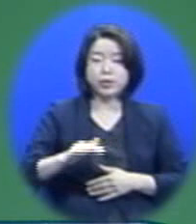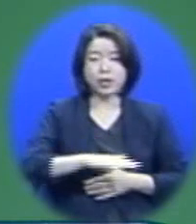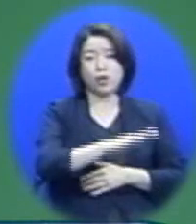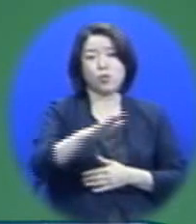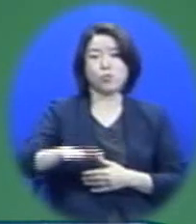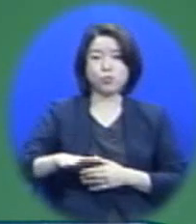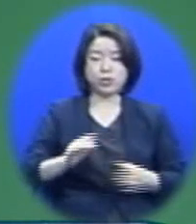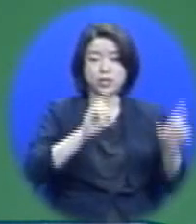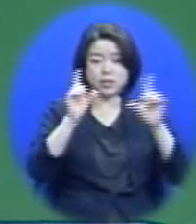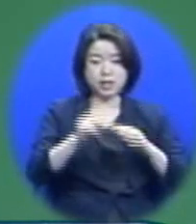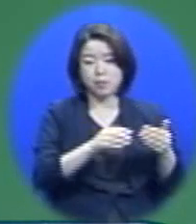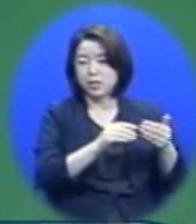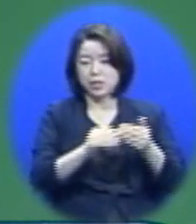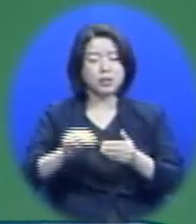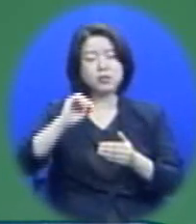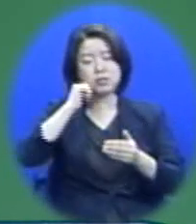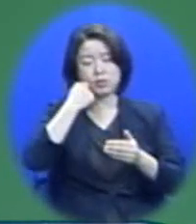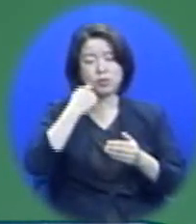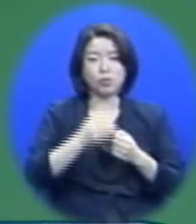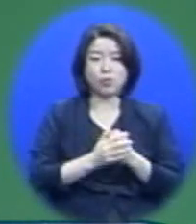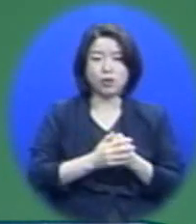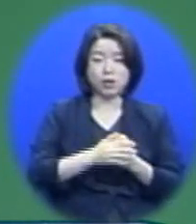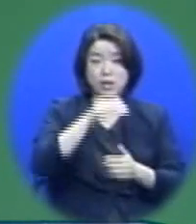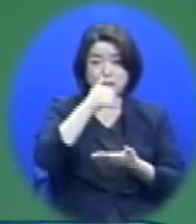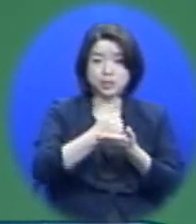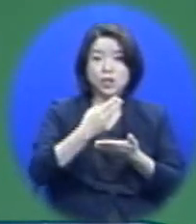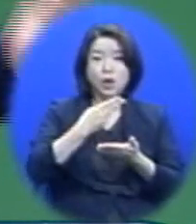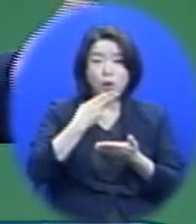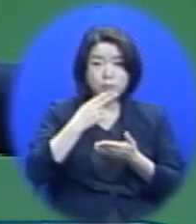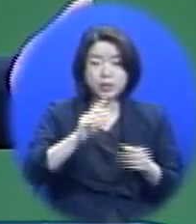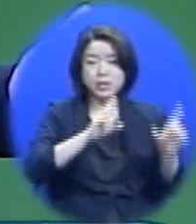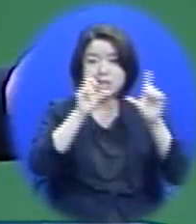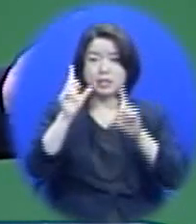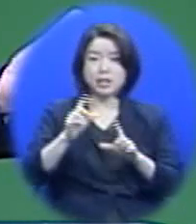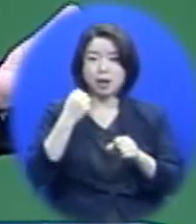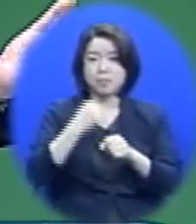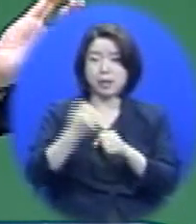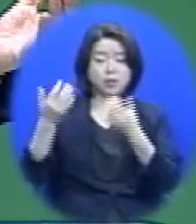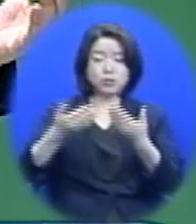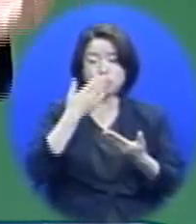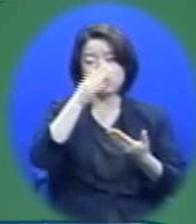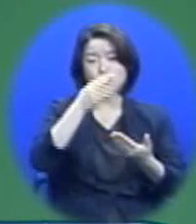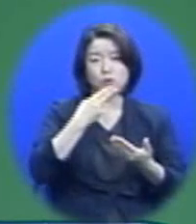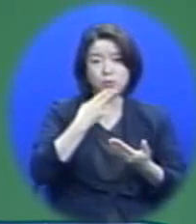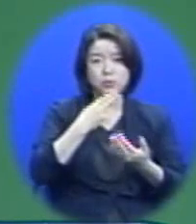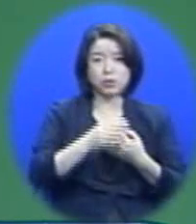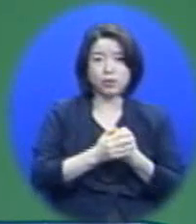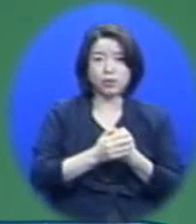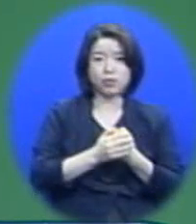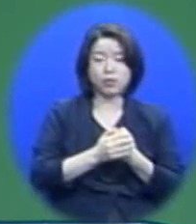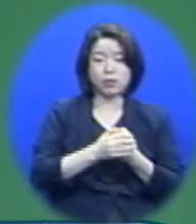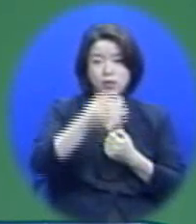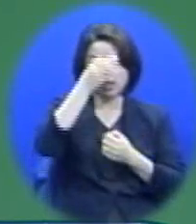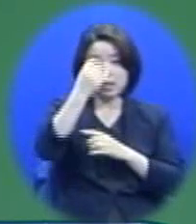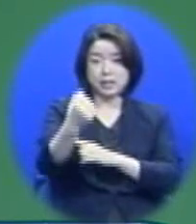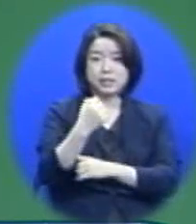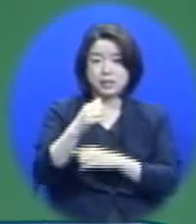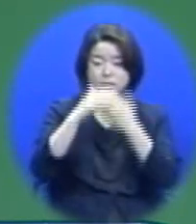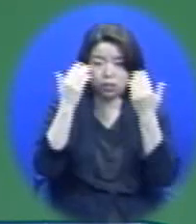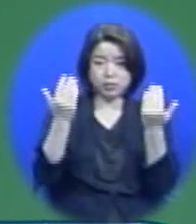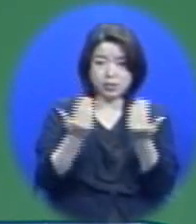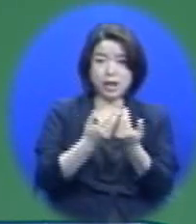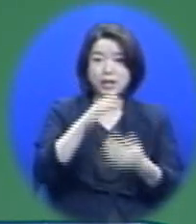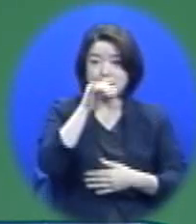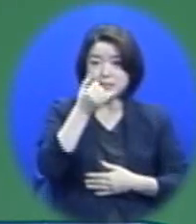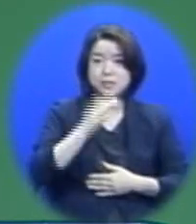삶을 이끄실 수 없어요. 흠없는 삶을 살게 만들어 주실 수가 없어요. 능력은 다 있으시지만 우리가